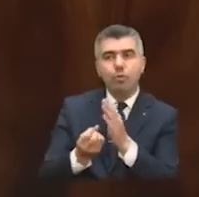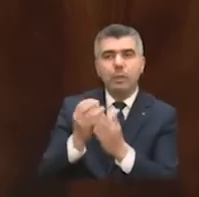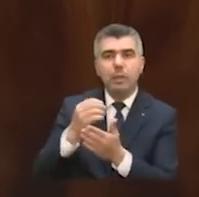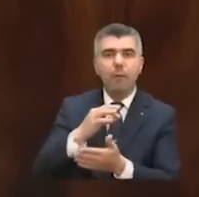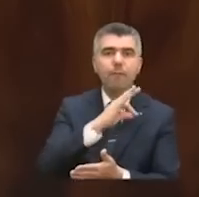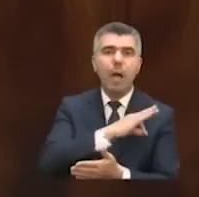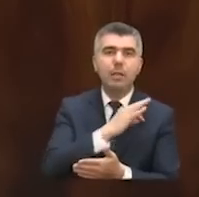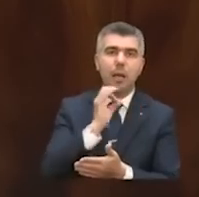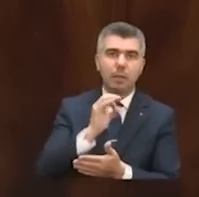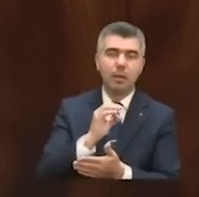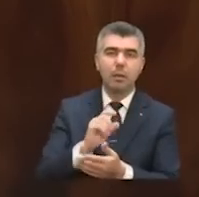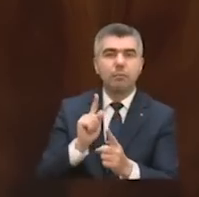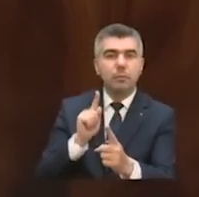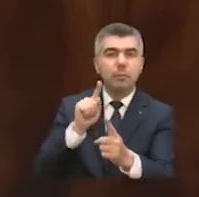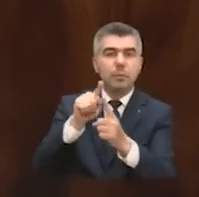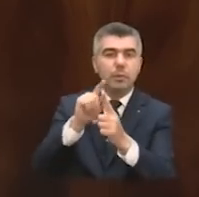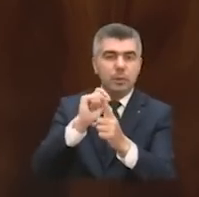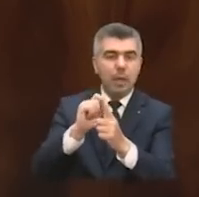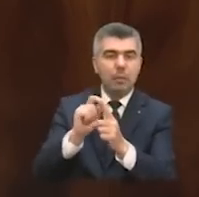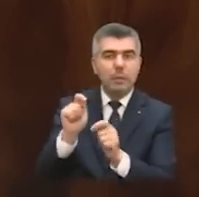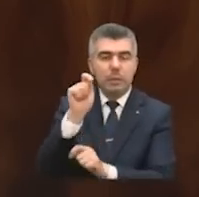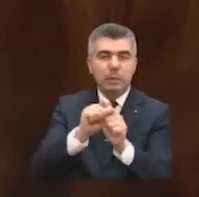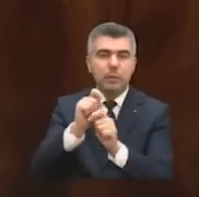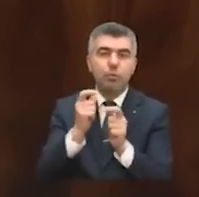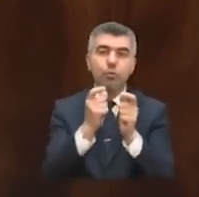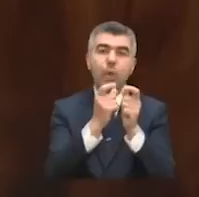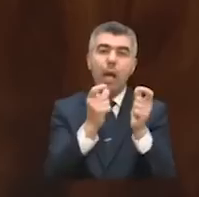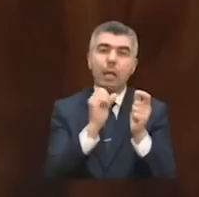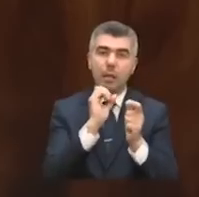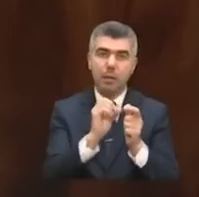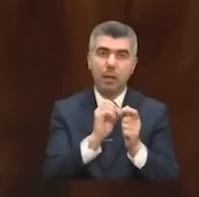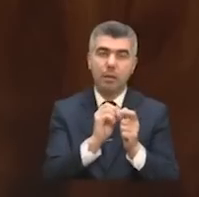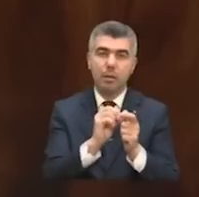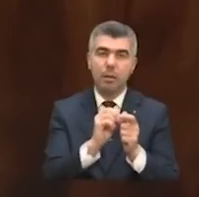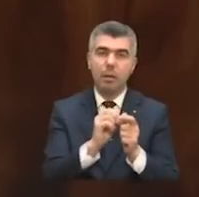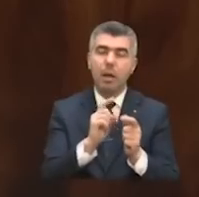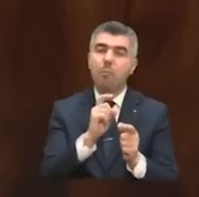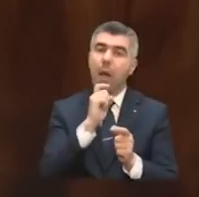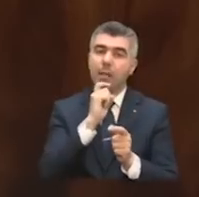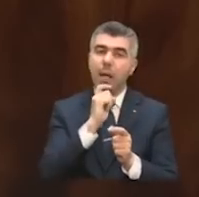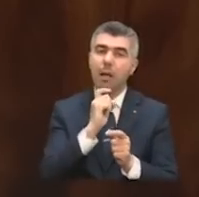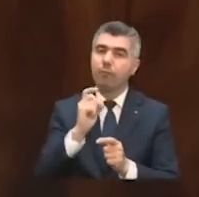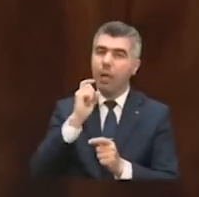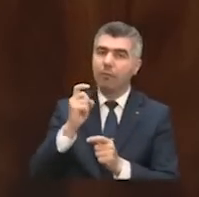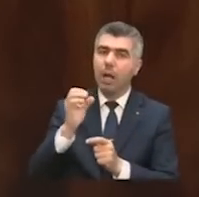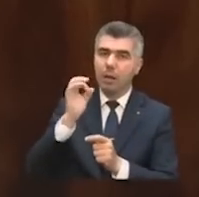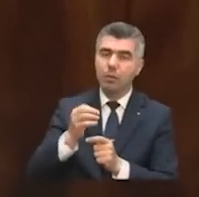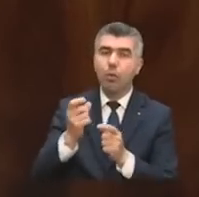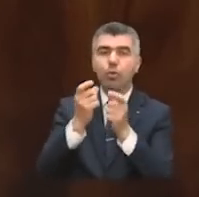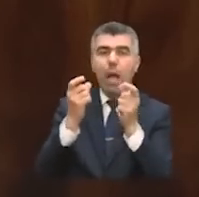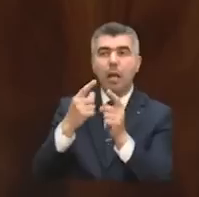وهنا كنوجدوها باش تاهل مع المقاوله، غادي يبقى لها هذاك لو سالير ديالها، والمقاوله يمكن لها